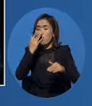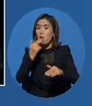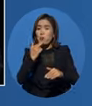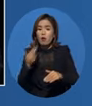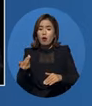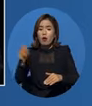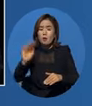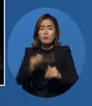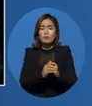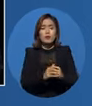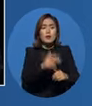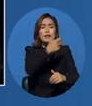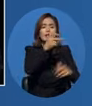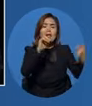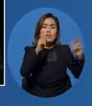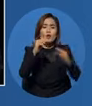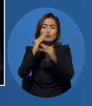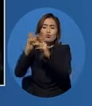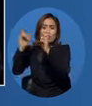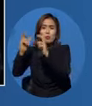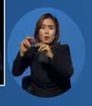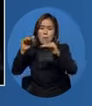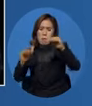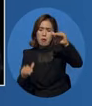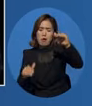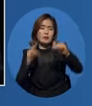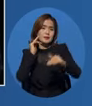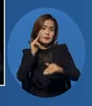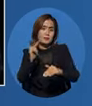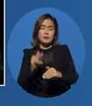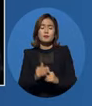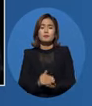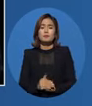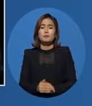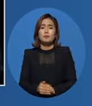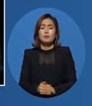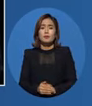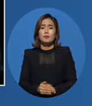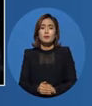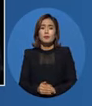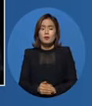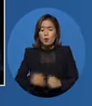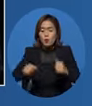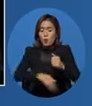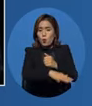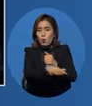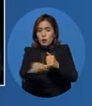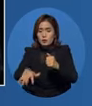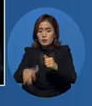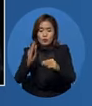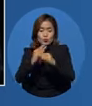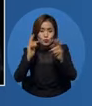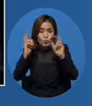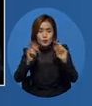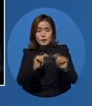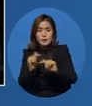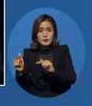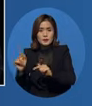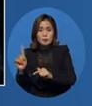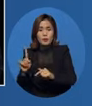중 소 결 85% 가 되어 있기 때문에 이것은 정말 심각한 문제입니다 그런데 하청 개라 되어 있는 중소기업들이